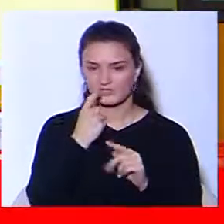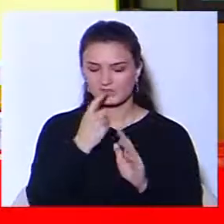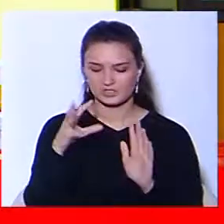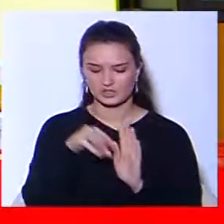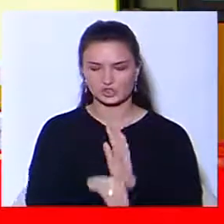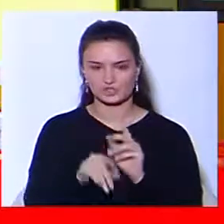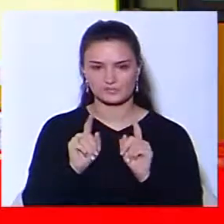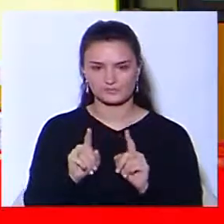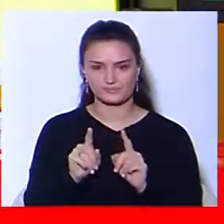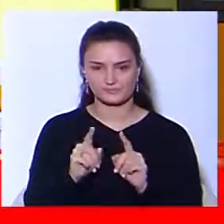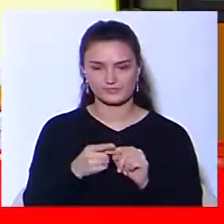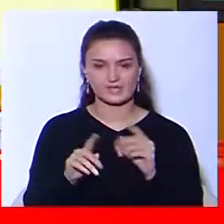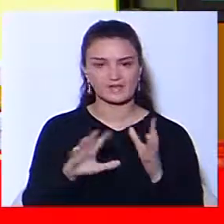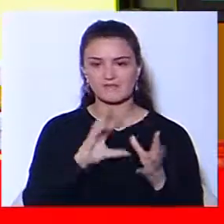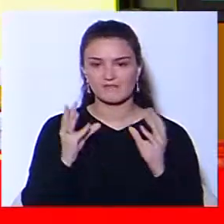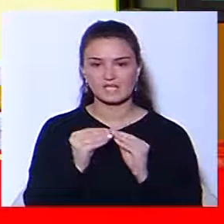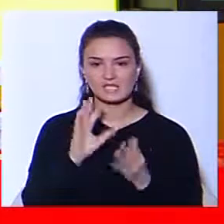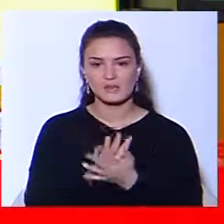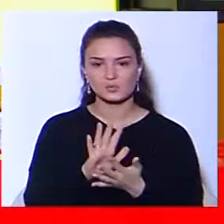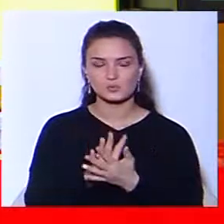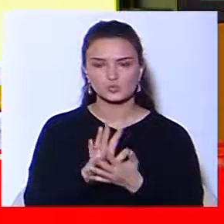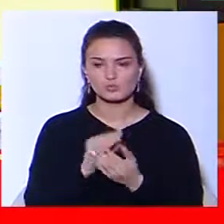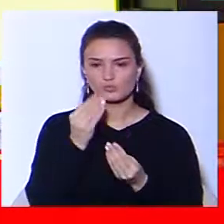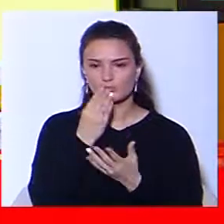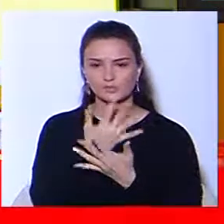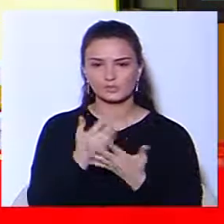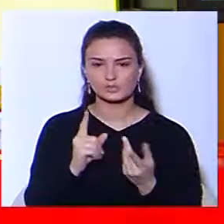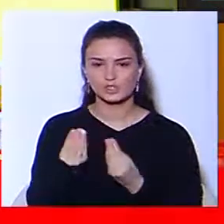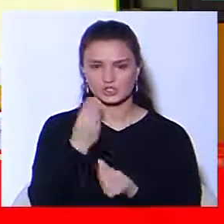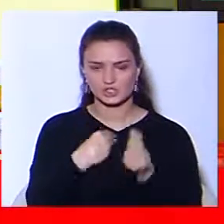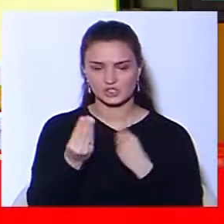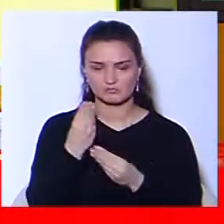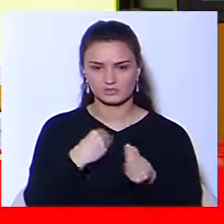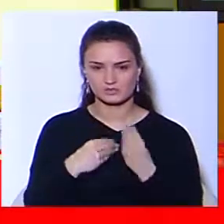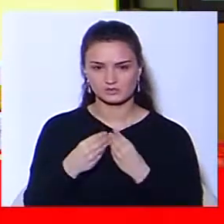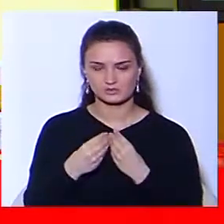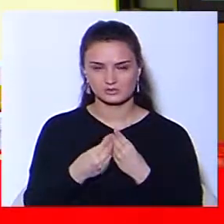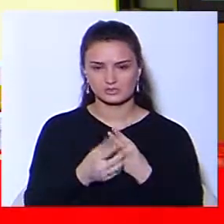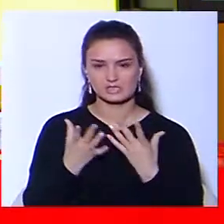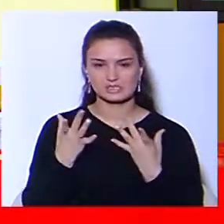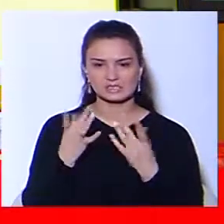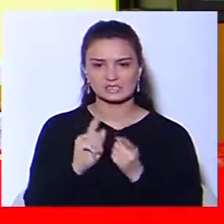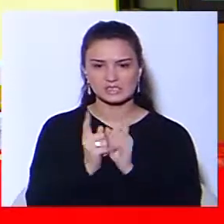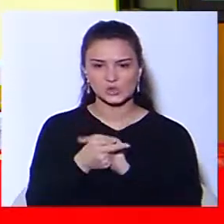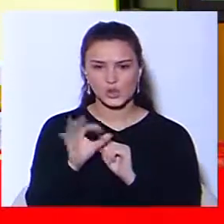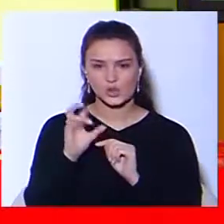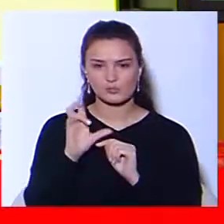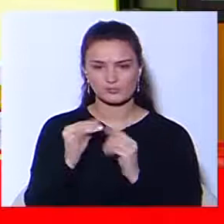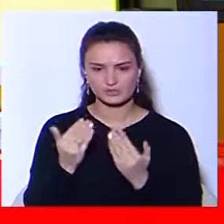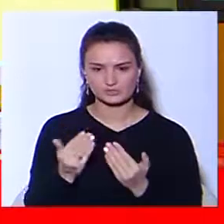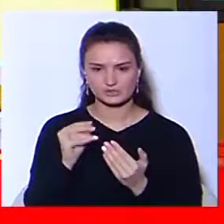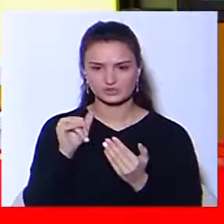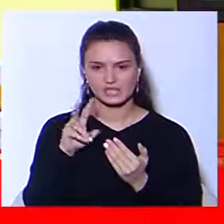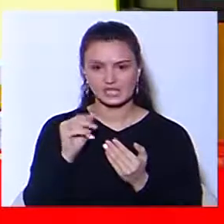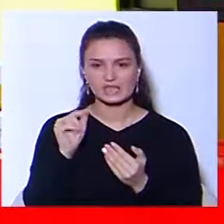კვერცხში. ანუ ყველა იმ დაბინძურებულ პროდუქტს, რასაც შეჭამს, ანუ დაობებულ